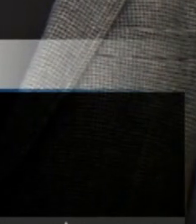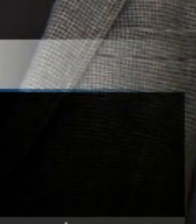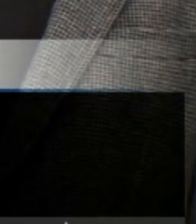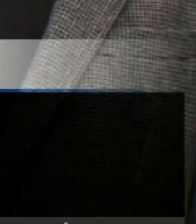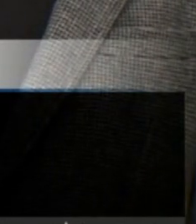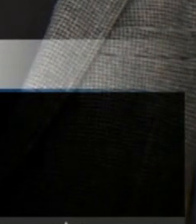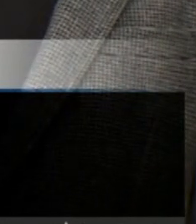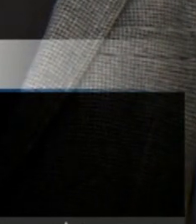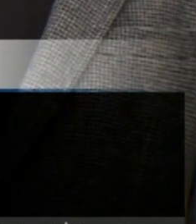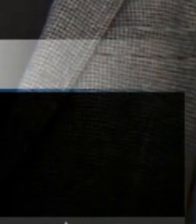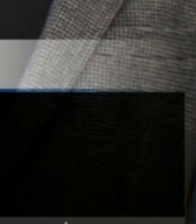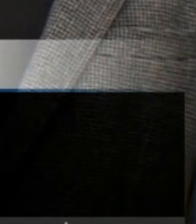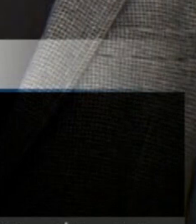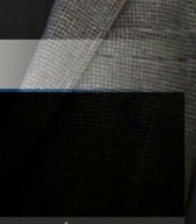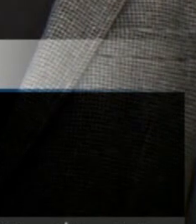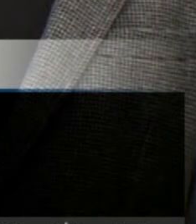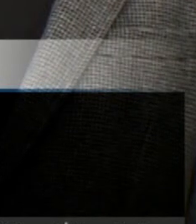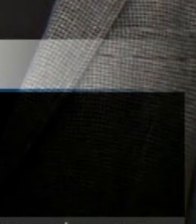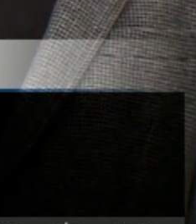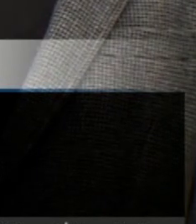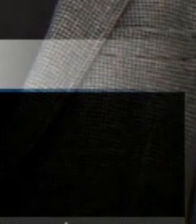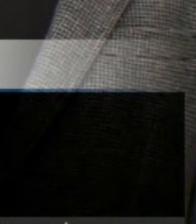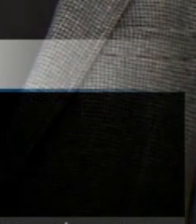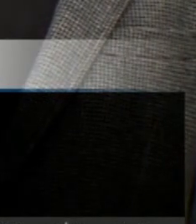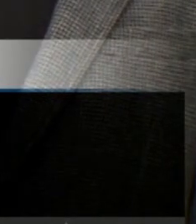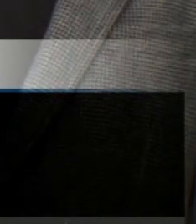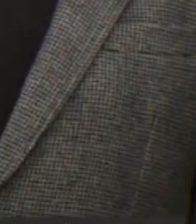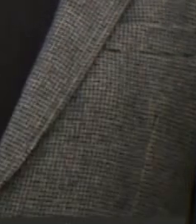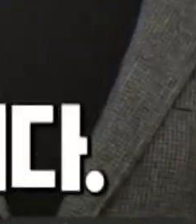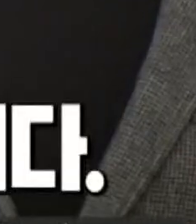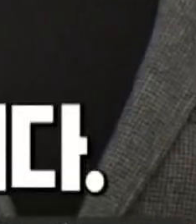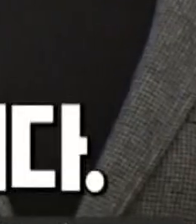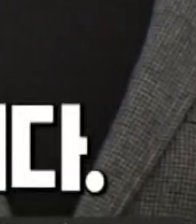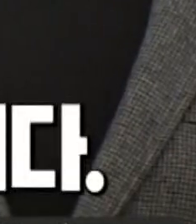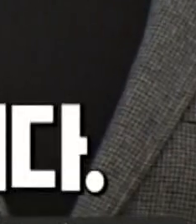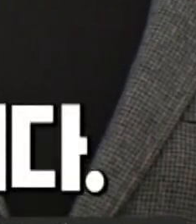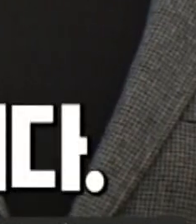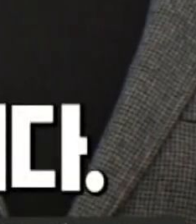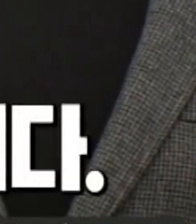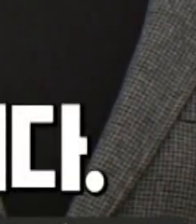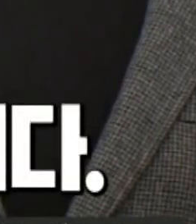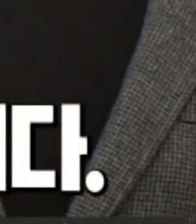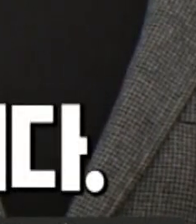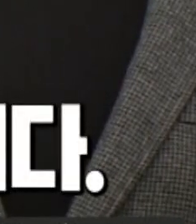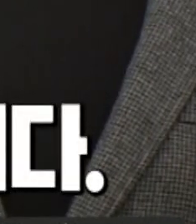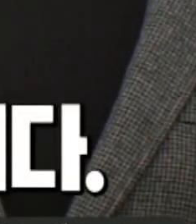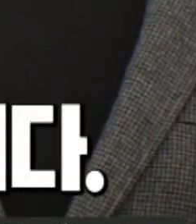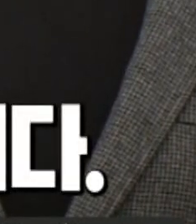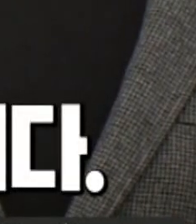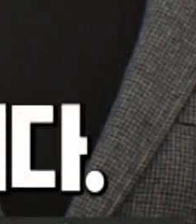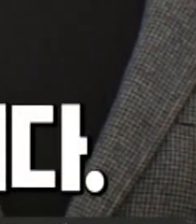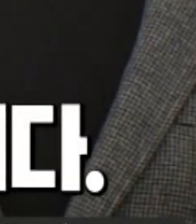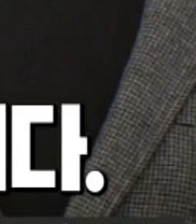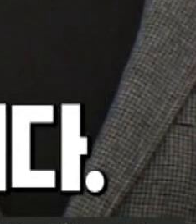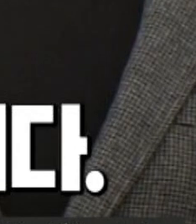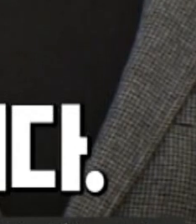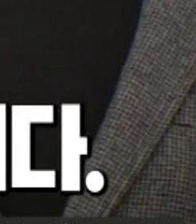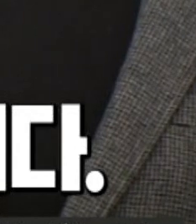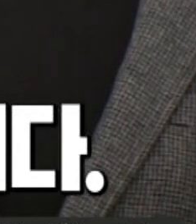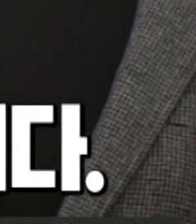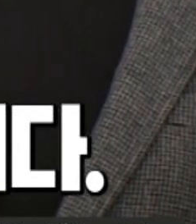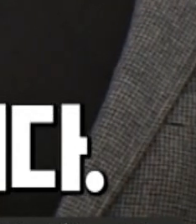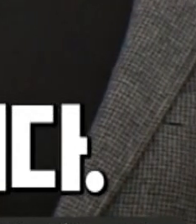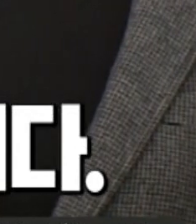던지기, 그리고 핸드폰을 집어가는 증거 인멸, 핸드폰을 집어갔던 사람은